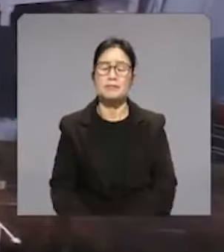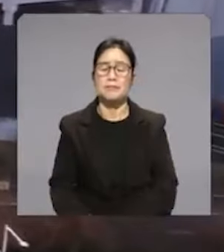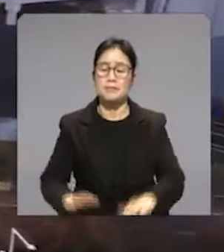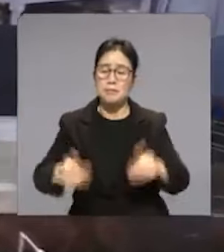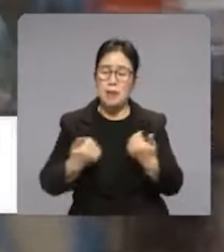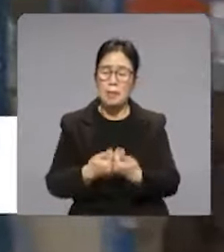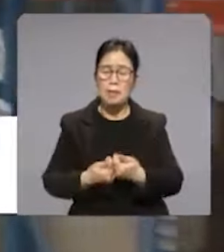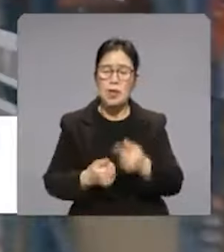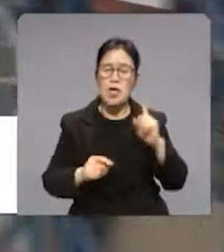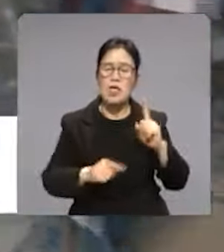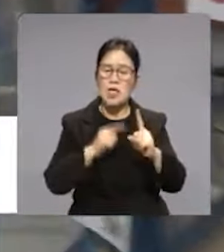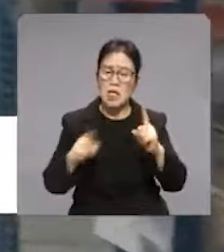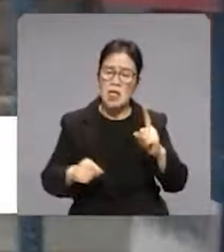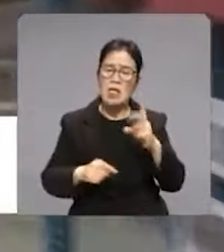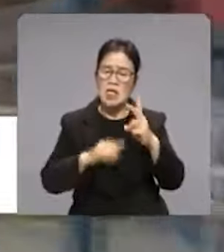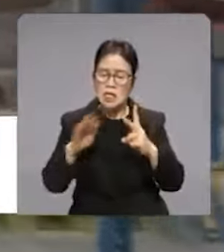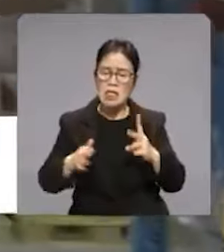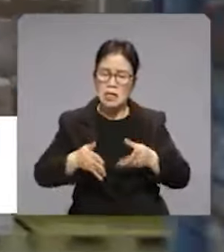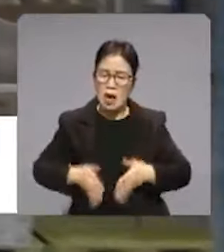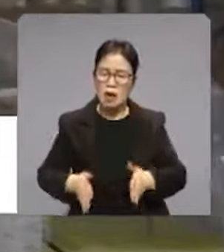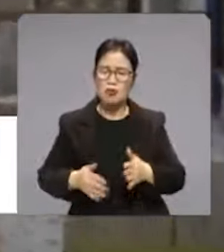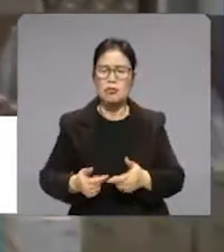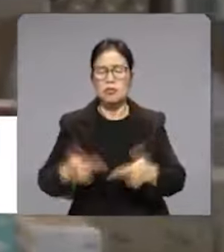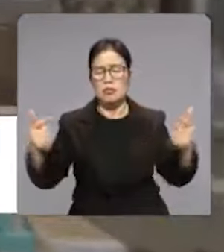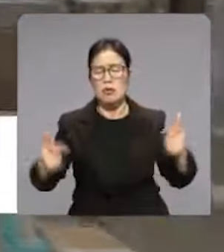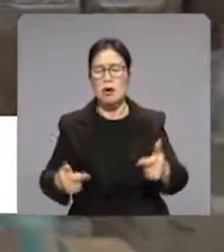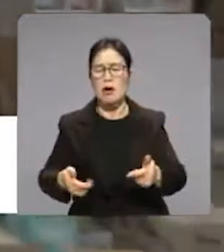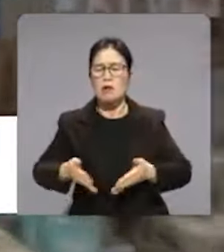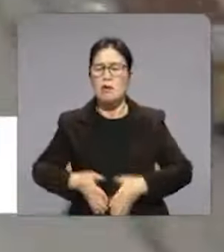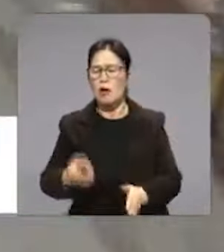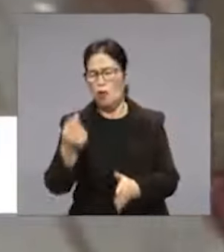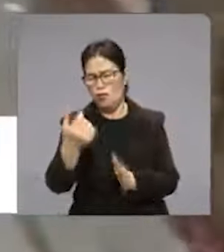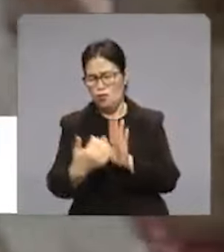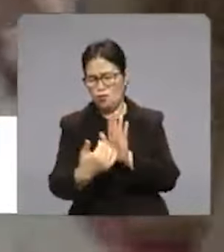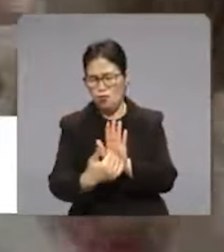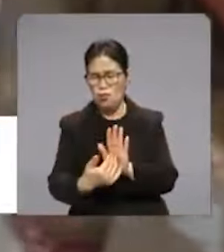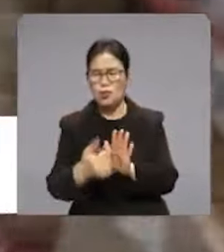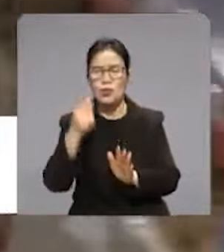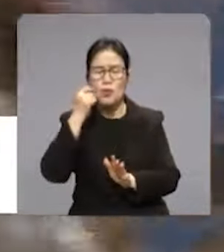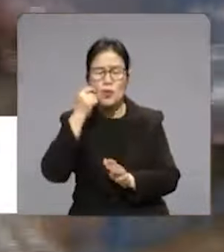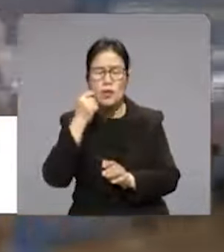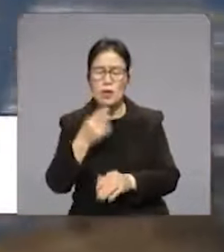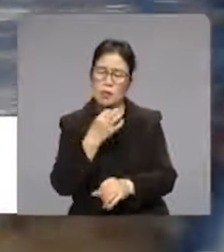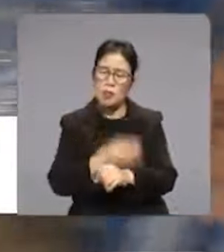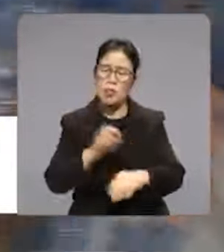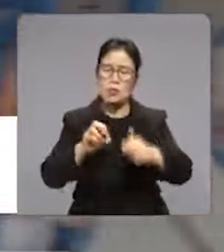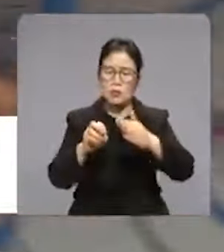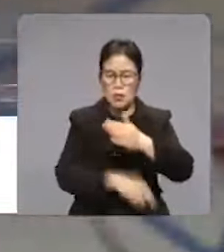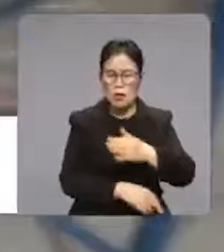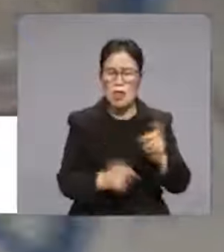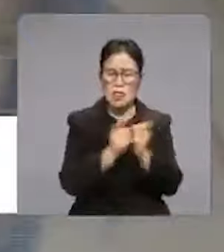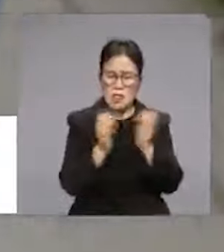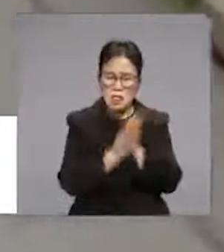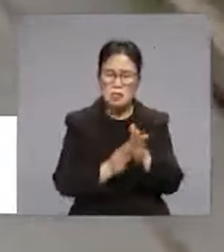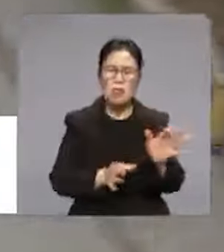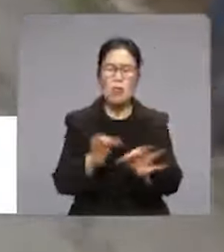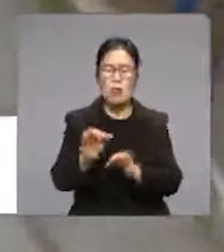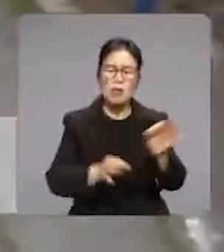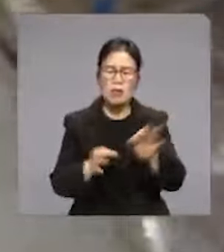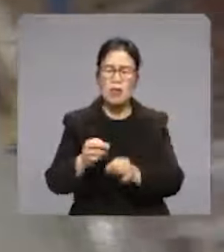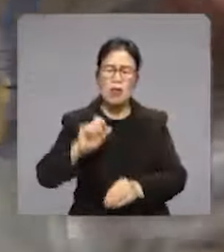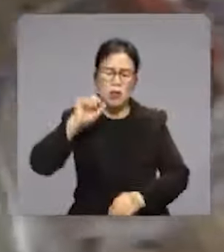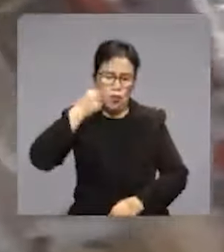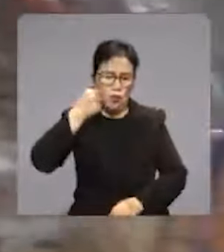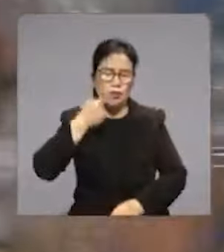1, 2인 가구 증가와 저출생에 적절히 대응하지 못해 편의점을 제외한 오프라인 유통업체들은 고전을 면치 못하고